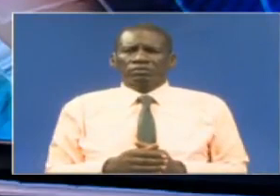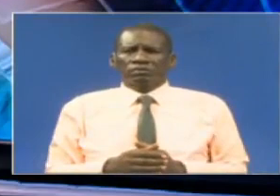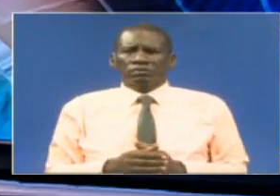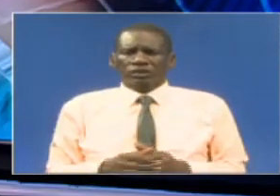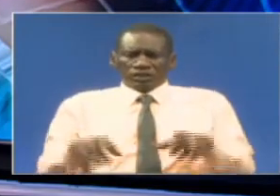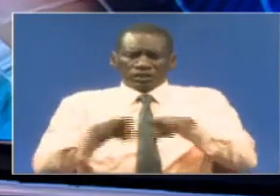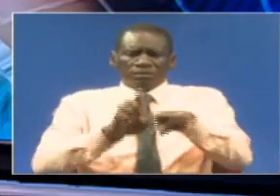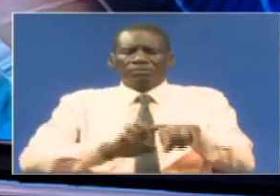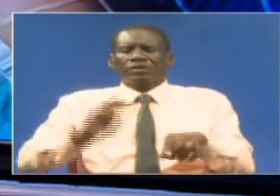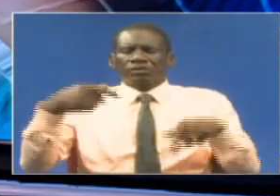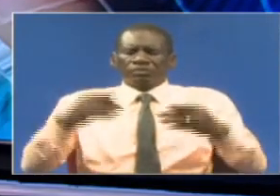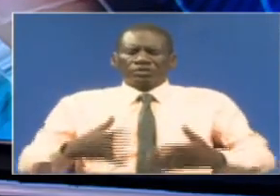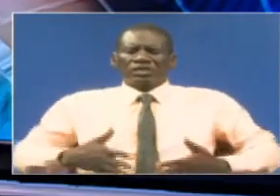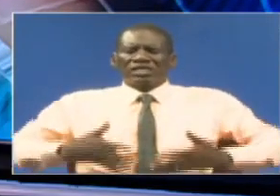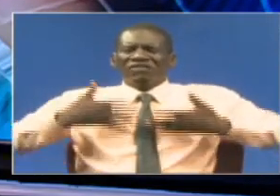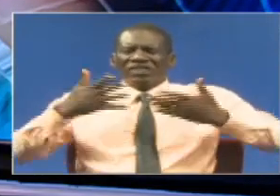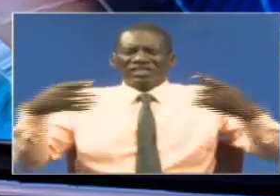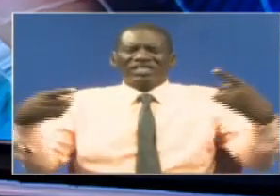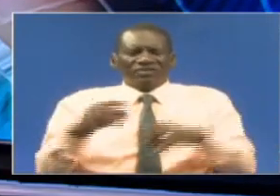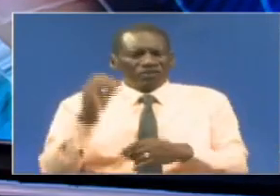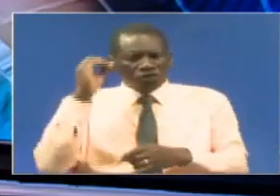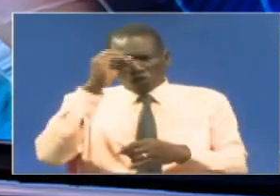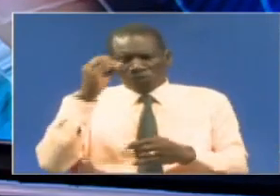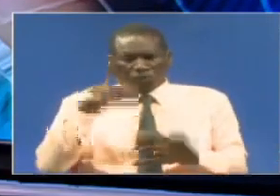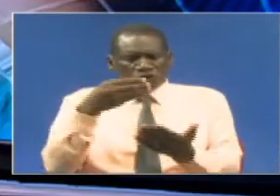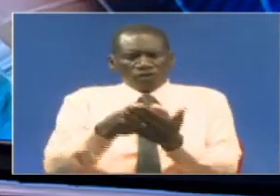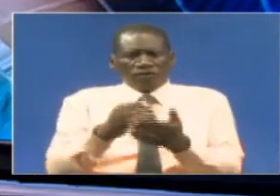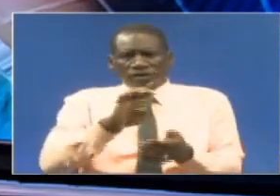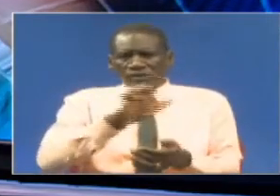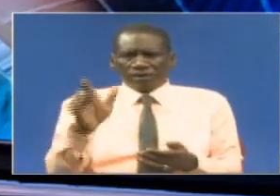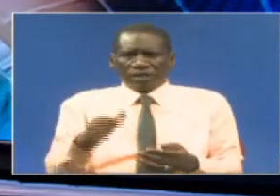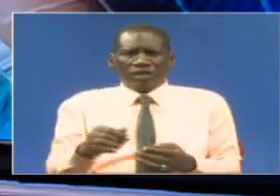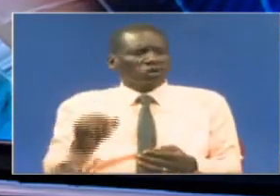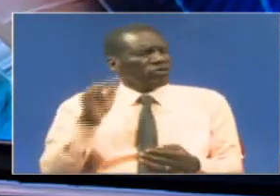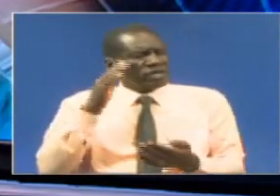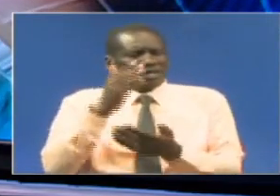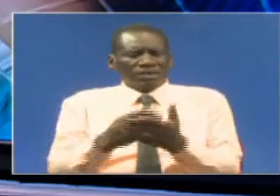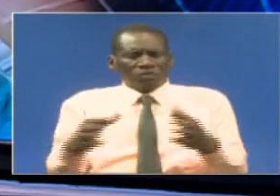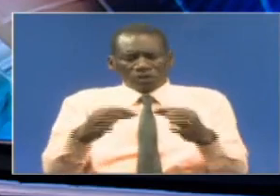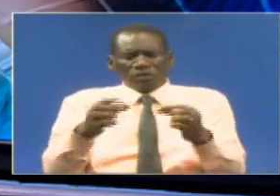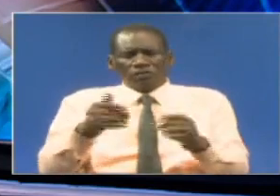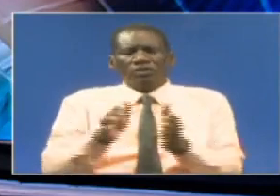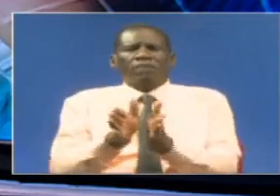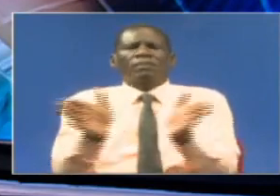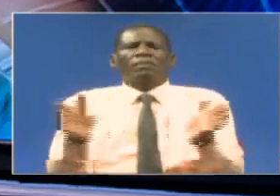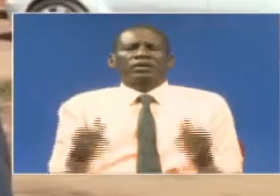Meanwhile, Kenyans have expressed diverse opinion on the controversial finance bill. Let's hear some of the sentiments from the public.